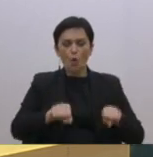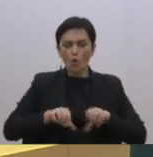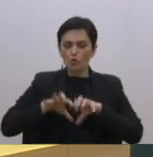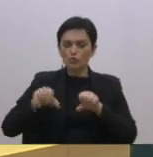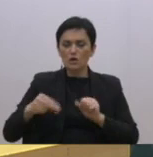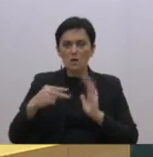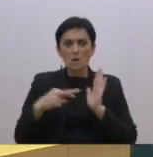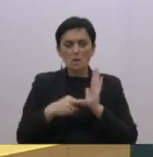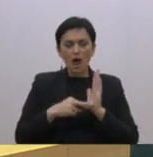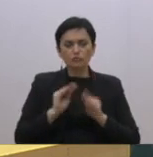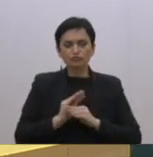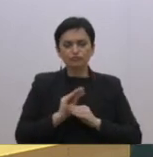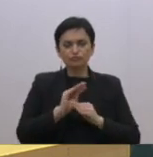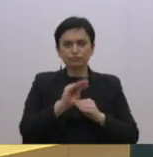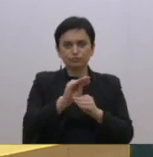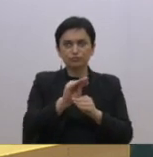ფასები იზრდება,